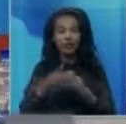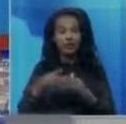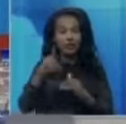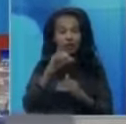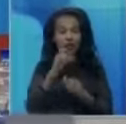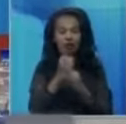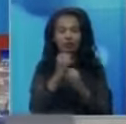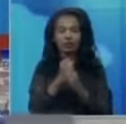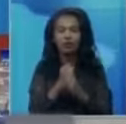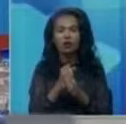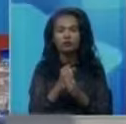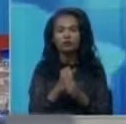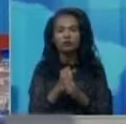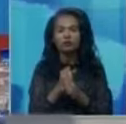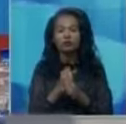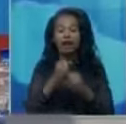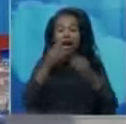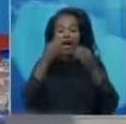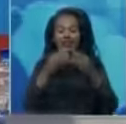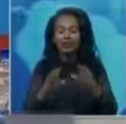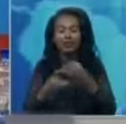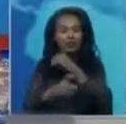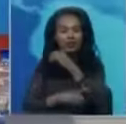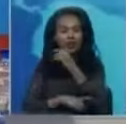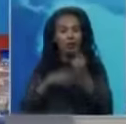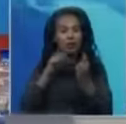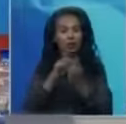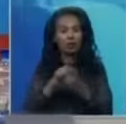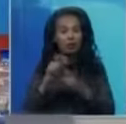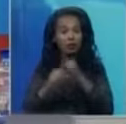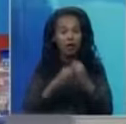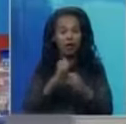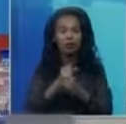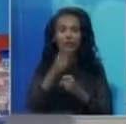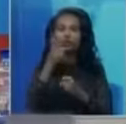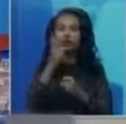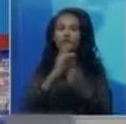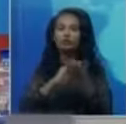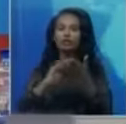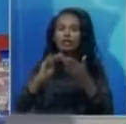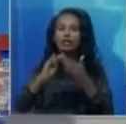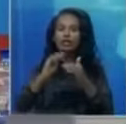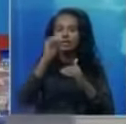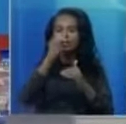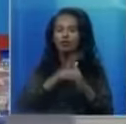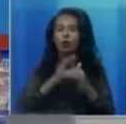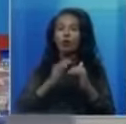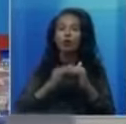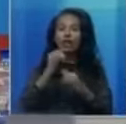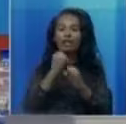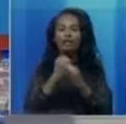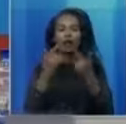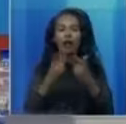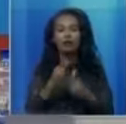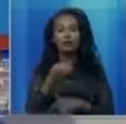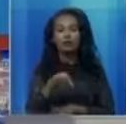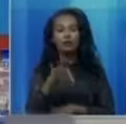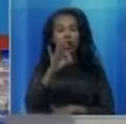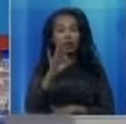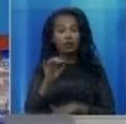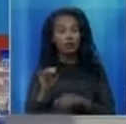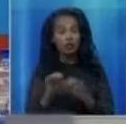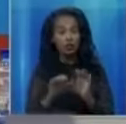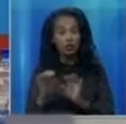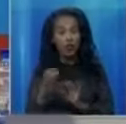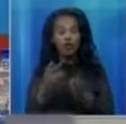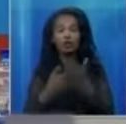የስራ አጥነት ፈተና በገጠመበት ዓመት ከ3 ሚሊዮን ሰው በላይ ስራ እድል እንዲያገኙ ሆኗል።